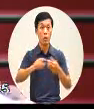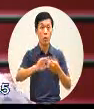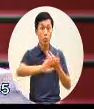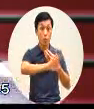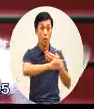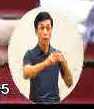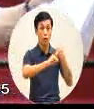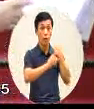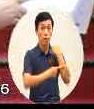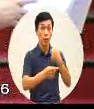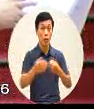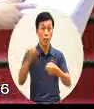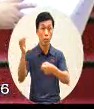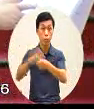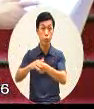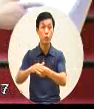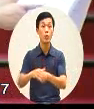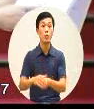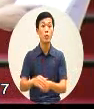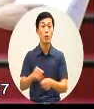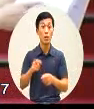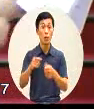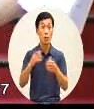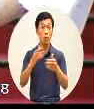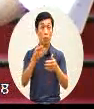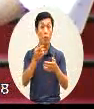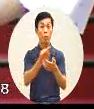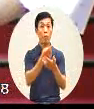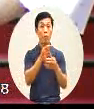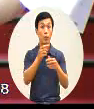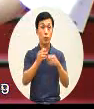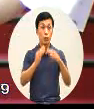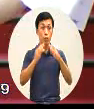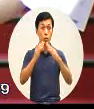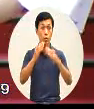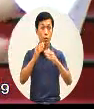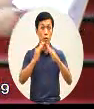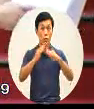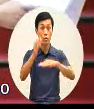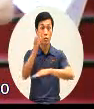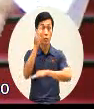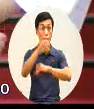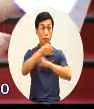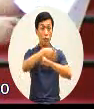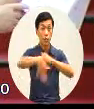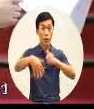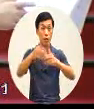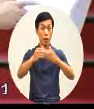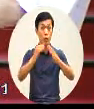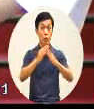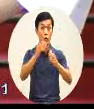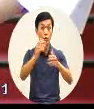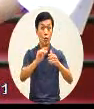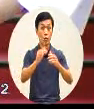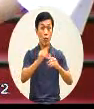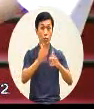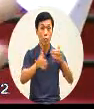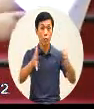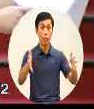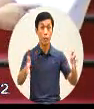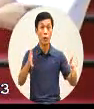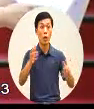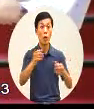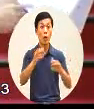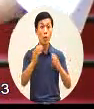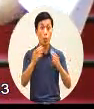偿，得进入量检修嘛。各级政府如因经费问题不能对上述道路前面征收补偿，